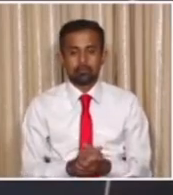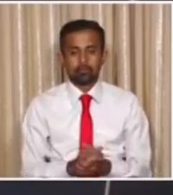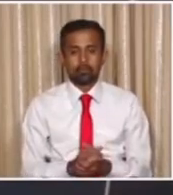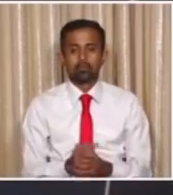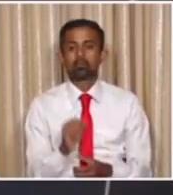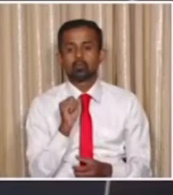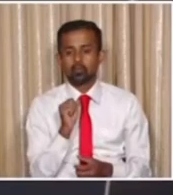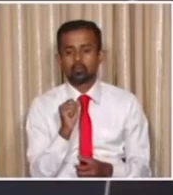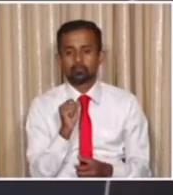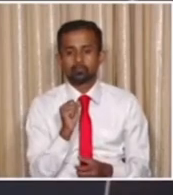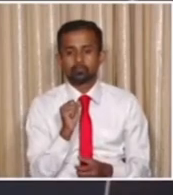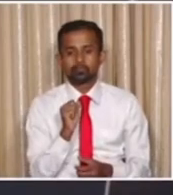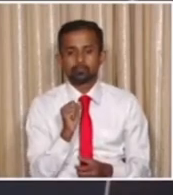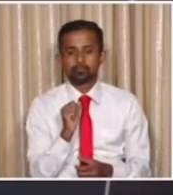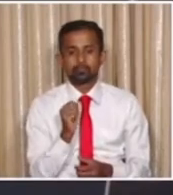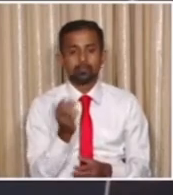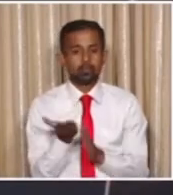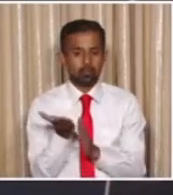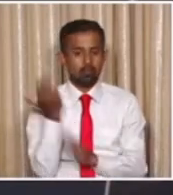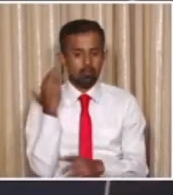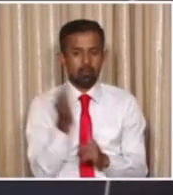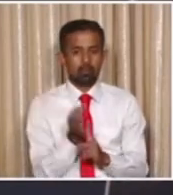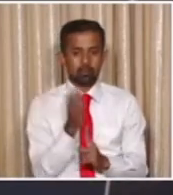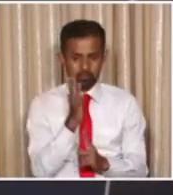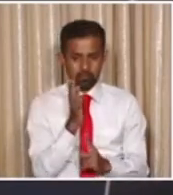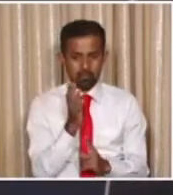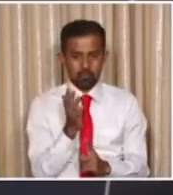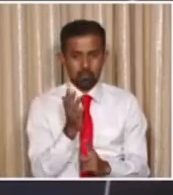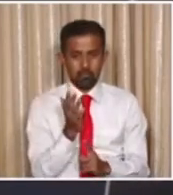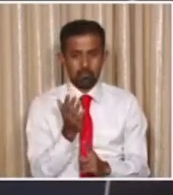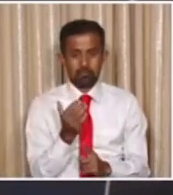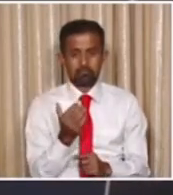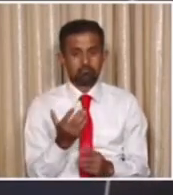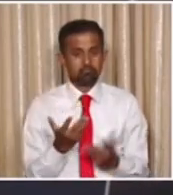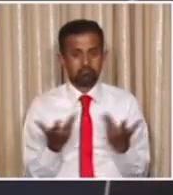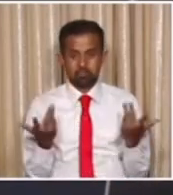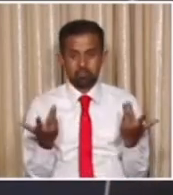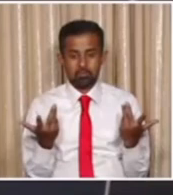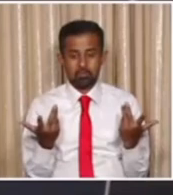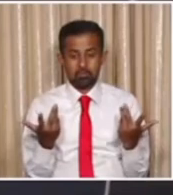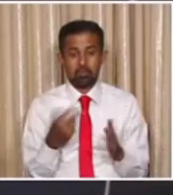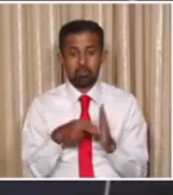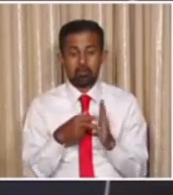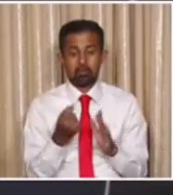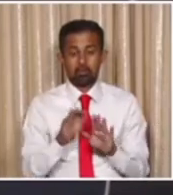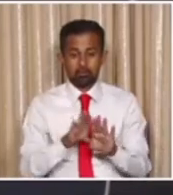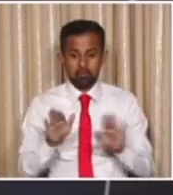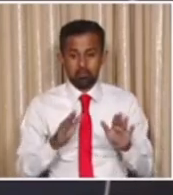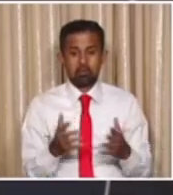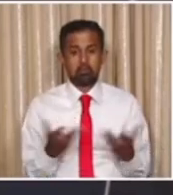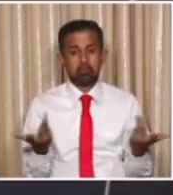මොකද්ද උනේ? හිටපු ජනාධිපතිතුමාට පුළුවන් කමක් ලැබුණ නැහැ ඒ ආර්ථික කළමනාකරණය